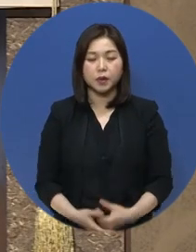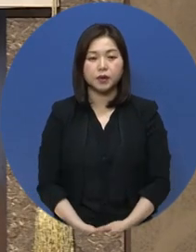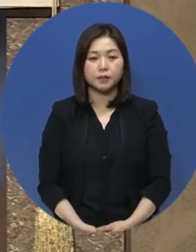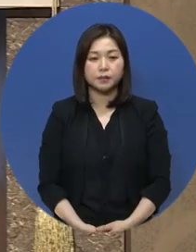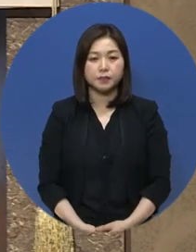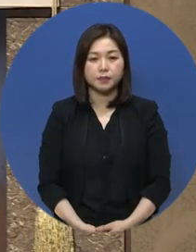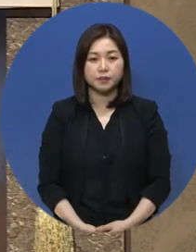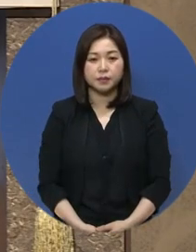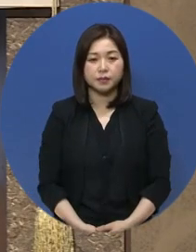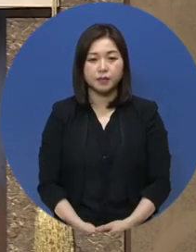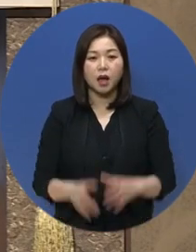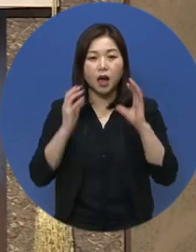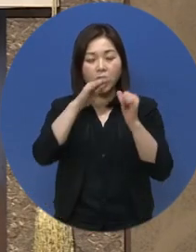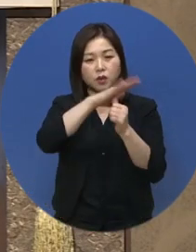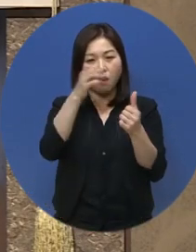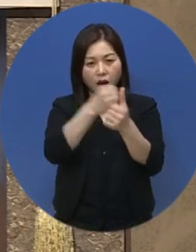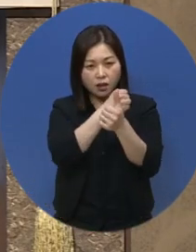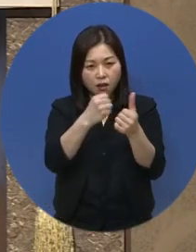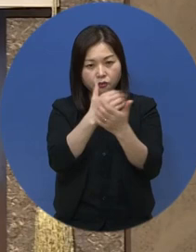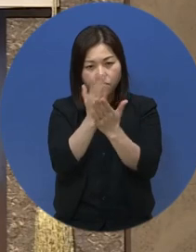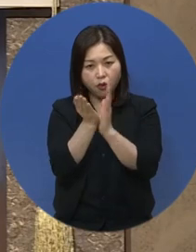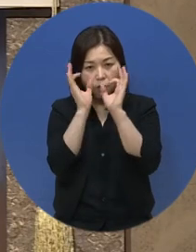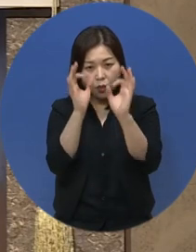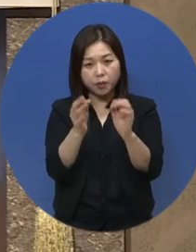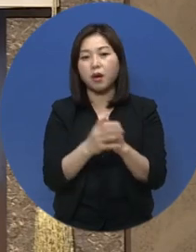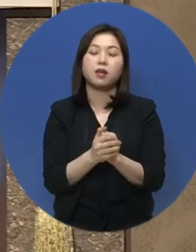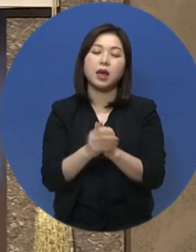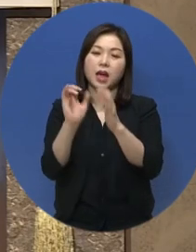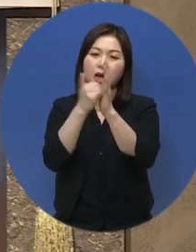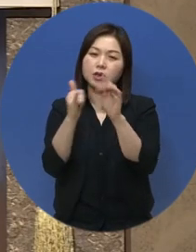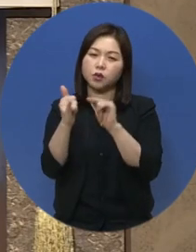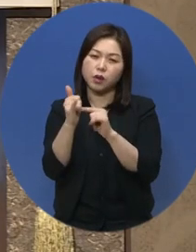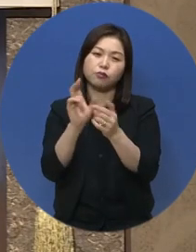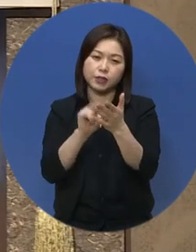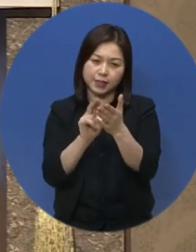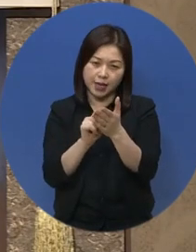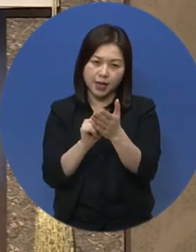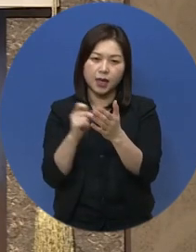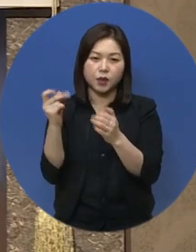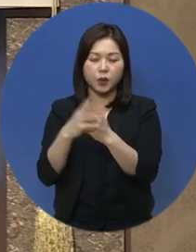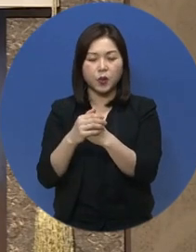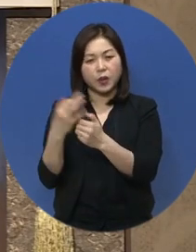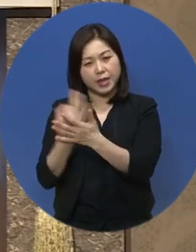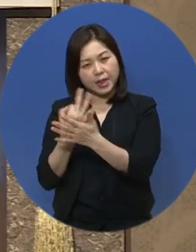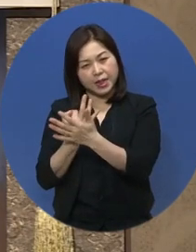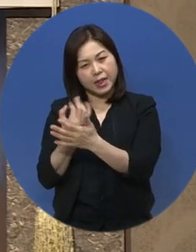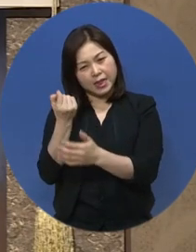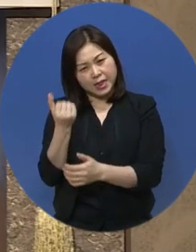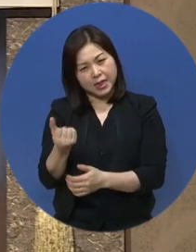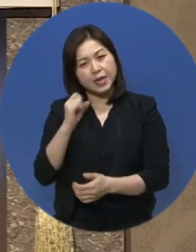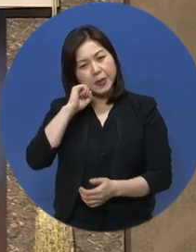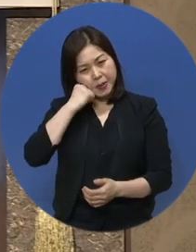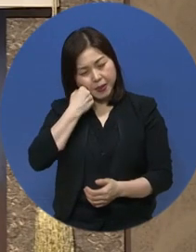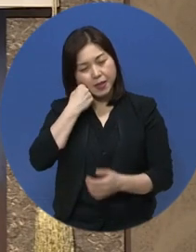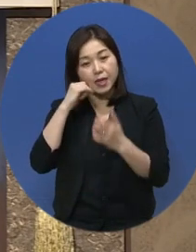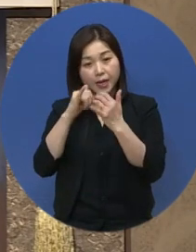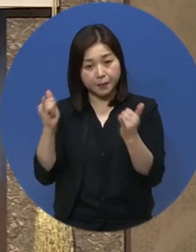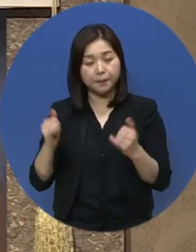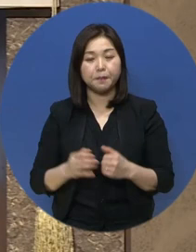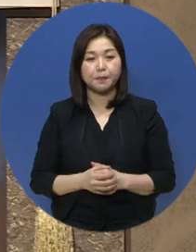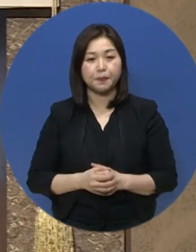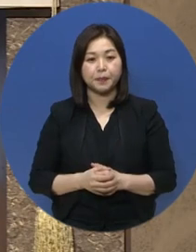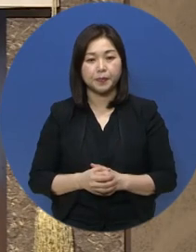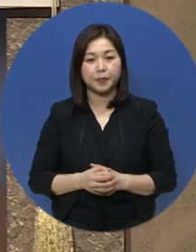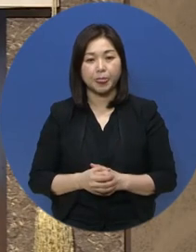그래서 아동학대의 유형을 좀 보면 가족 구조의 문제라든지 뭐 경제적 곤란을 겪는 사람이라든지